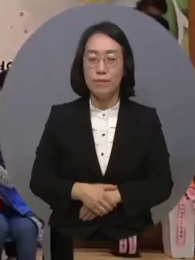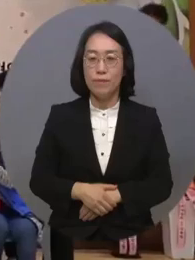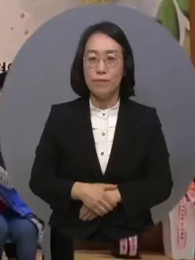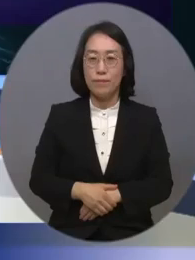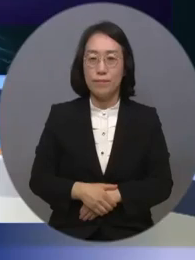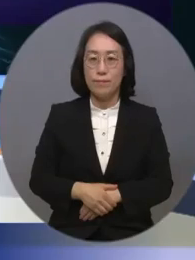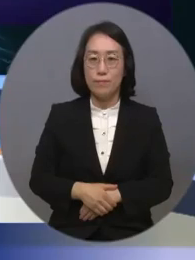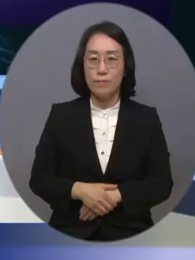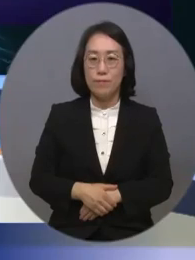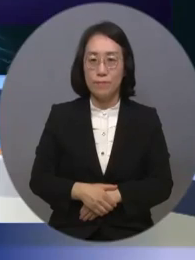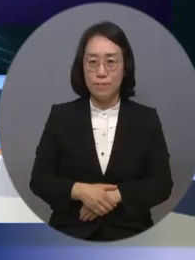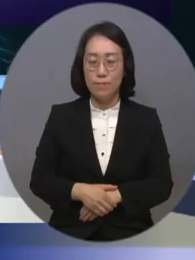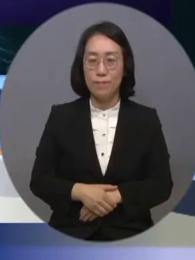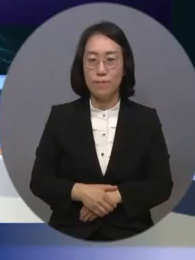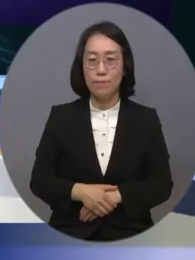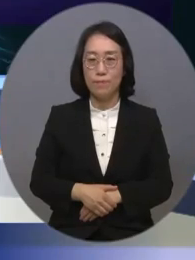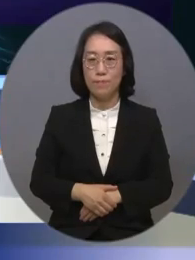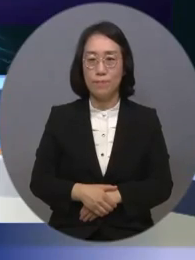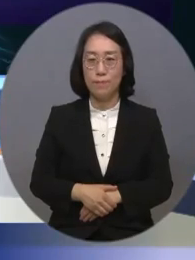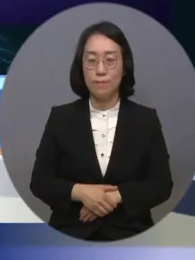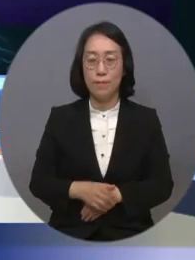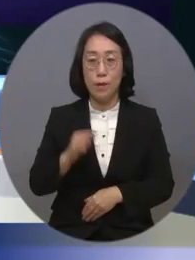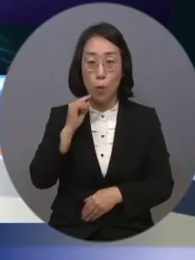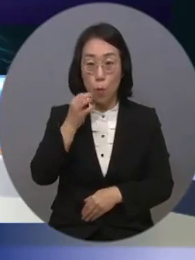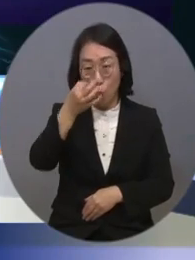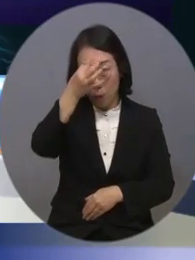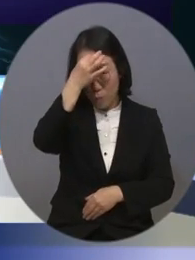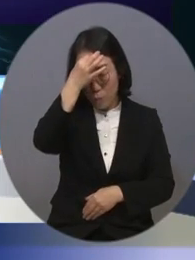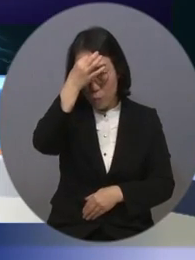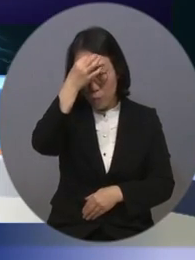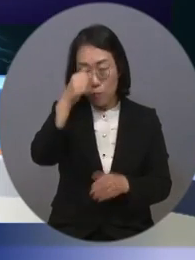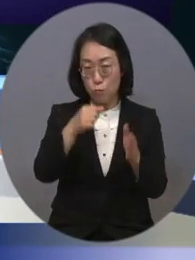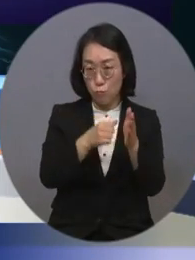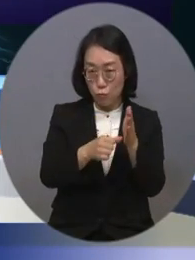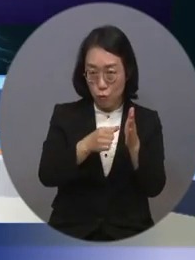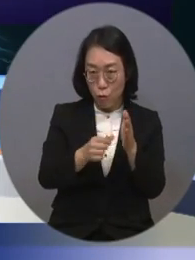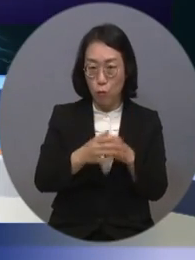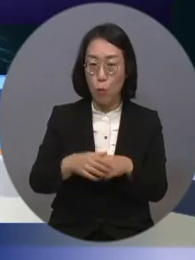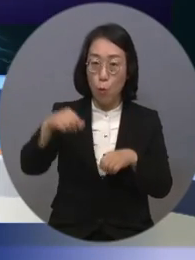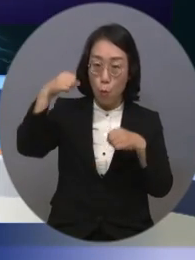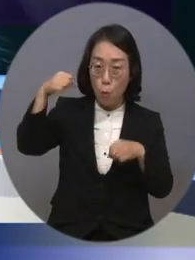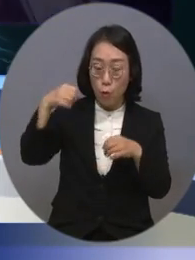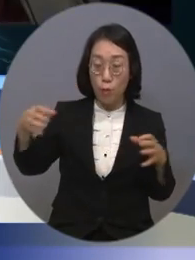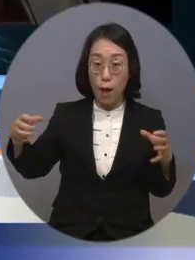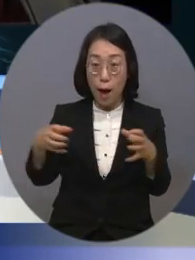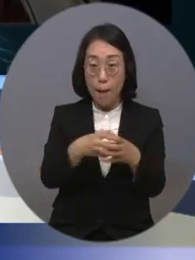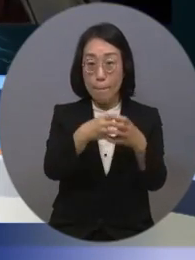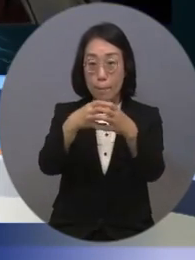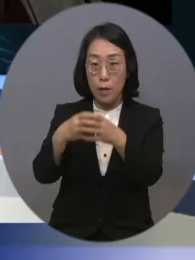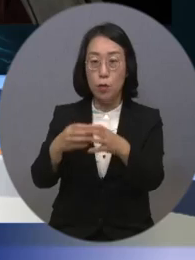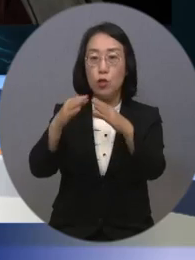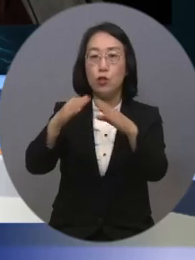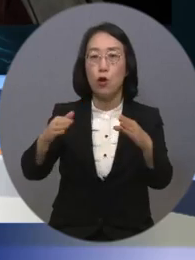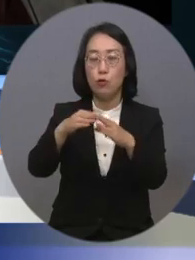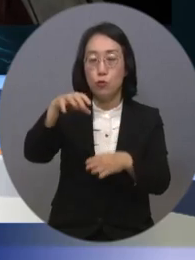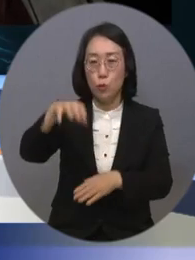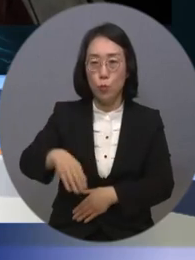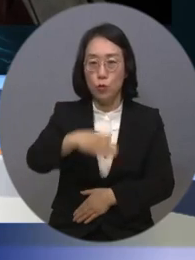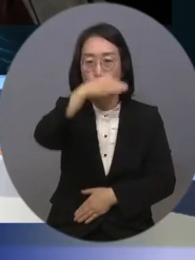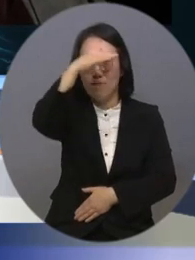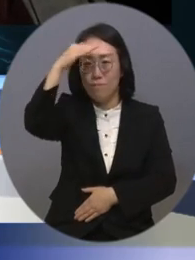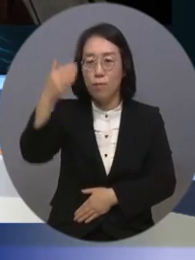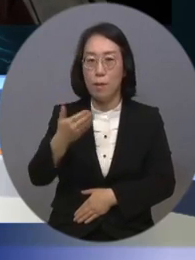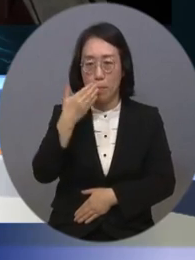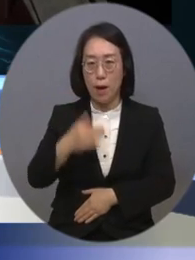이영춘입니다. 공예와 공연, 장르의 벽을 넘는 창의적인 공연이 전북 전주시를 찾았습니다.